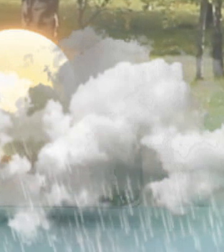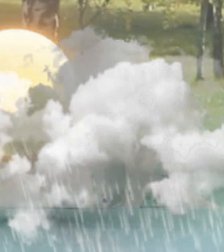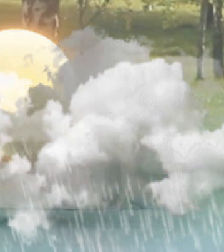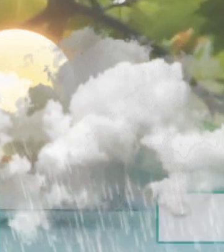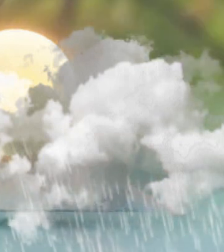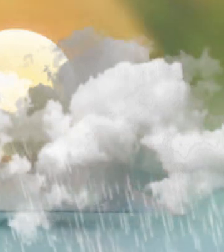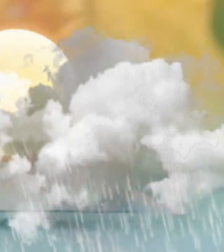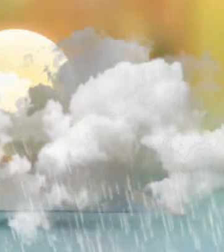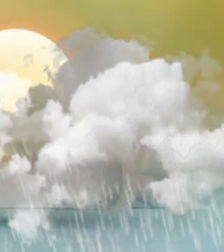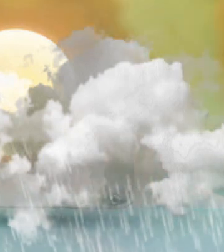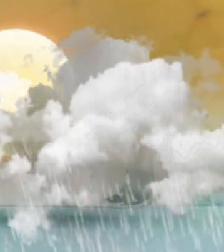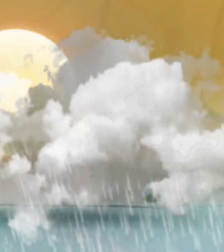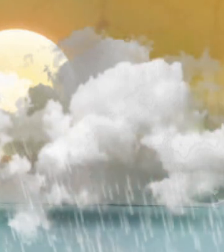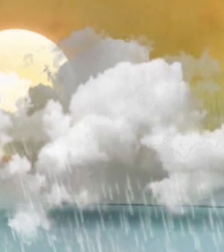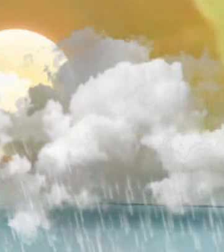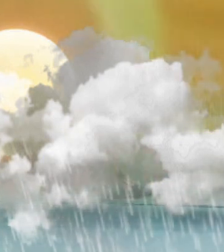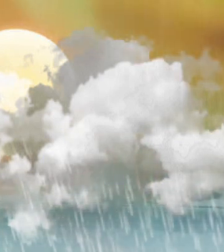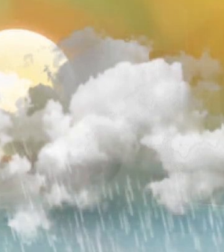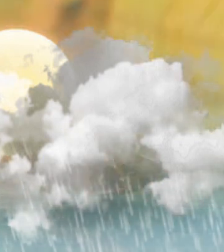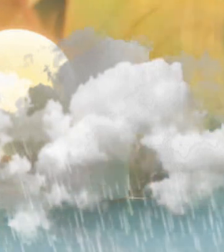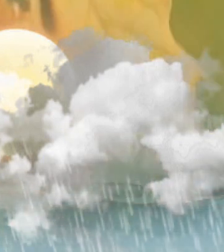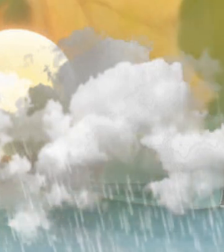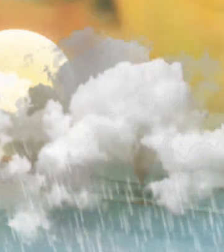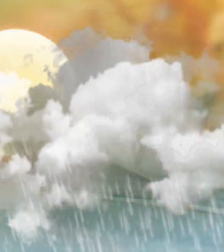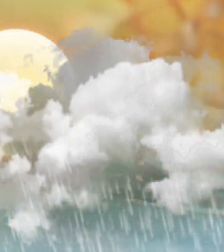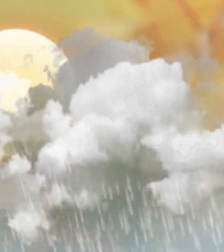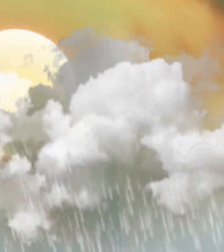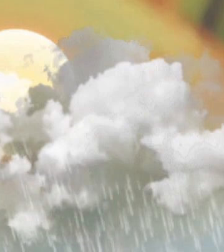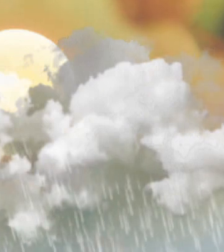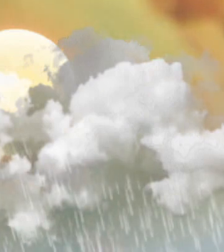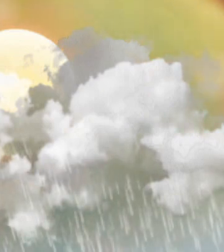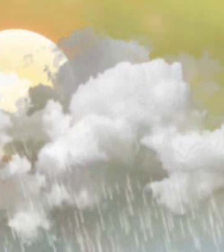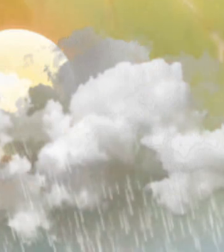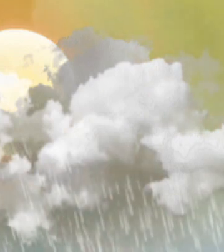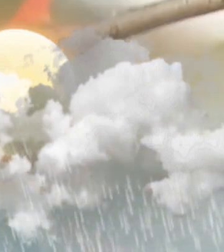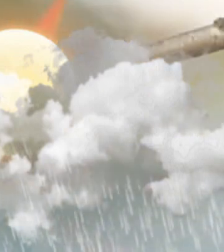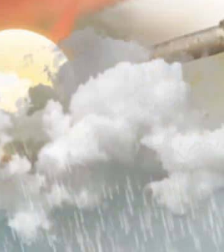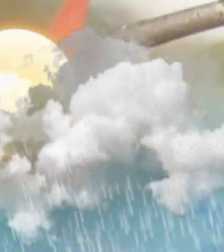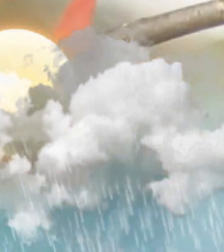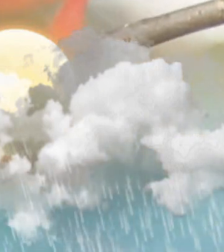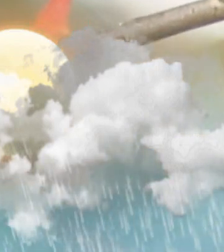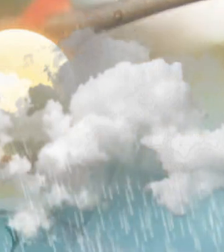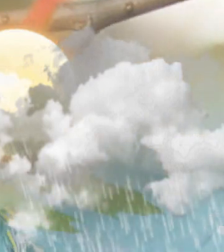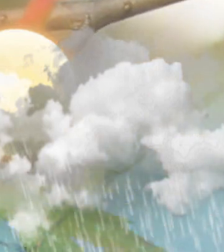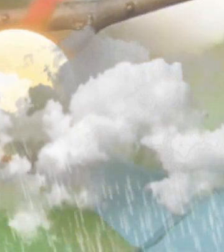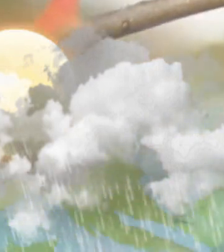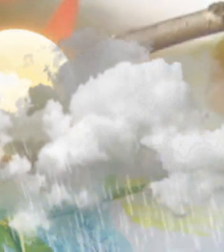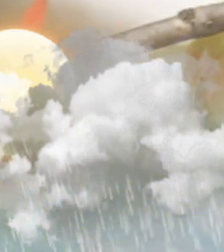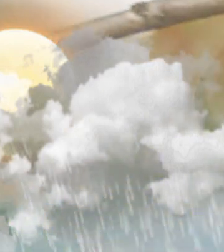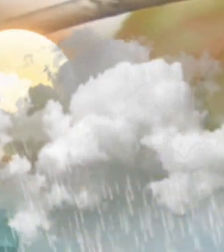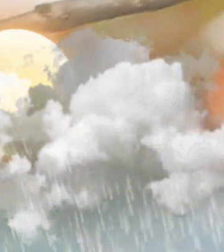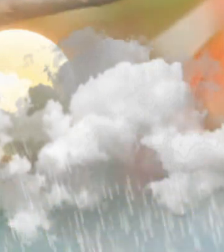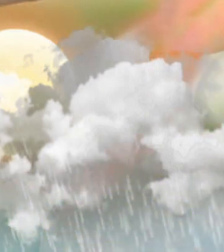плюс 8 днём і да 5 з плюсам вечарам. Пераменная воблачнасць, невялікі дождж, вецер заходні, яго